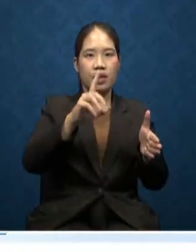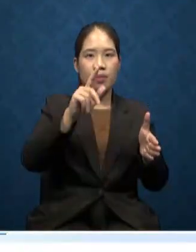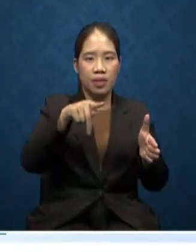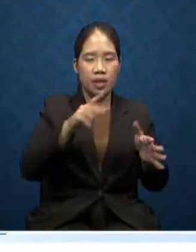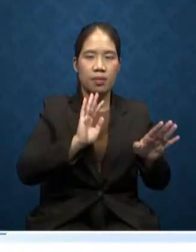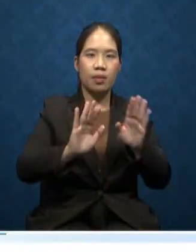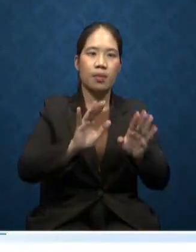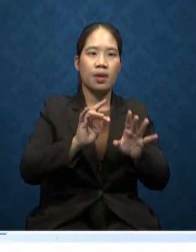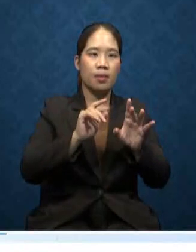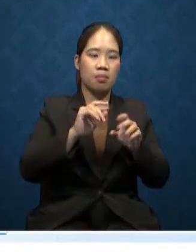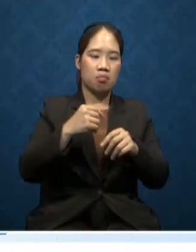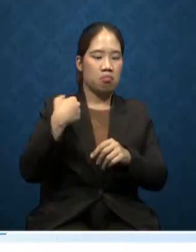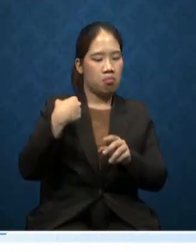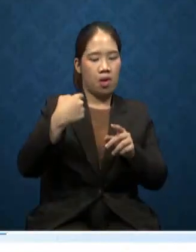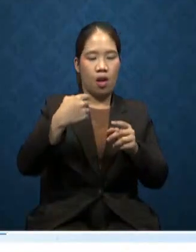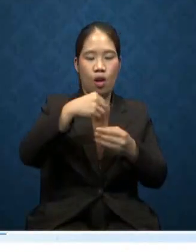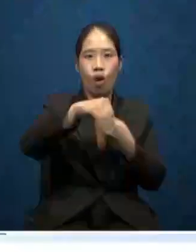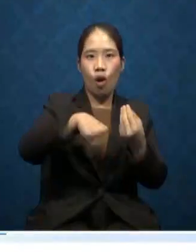8 บาย Aur Bri